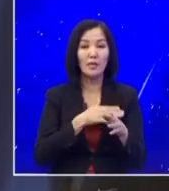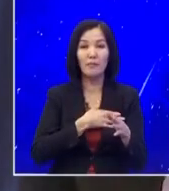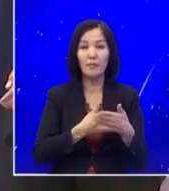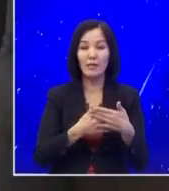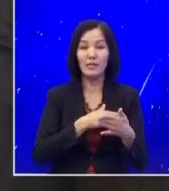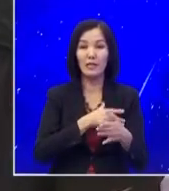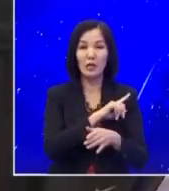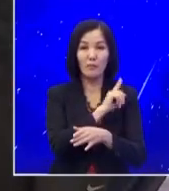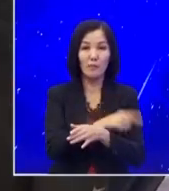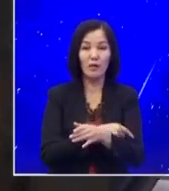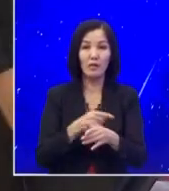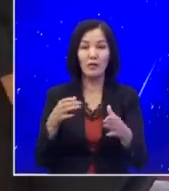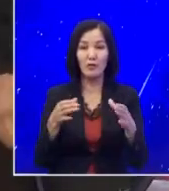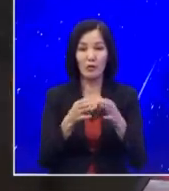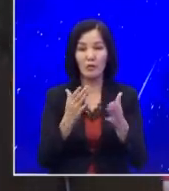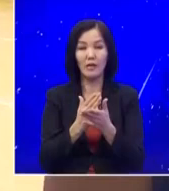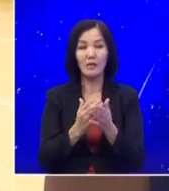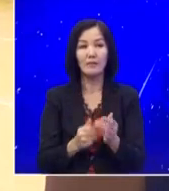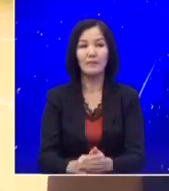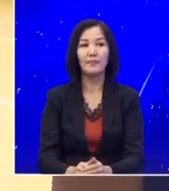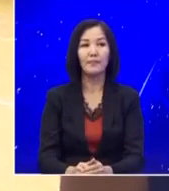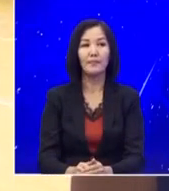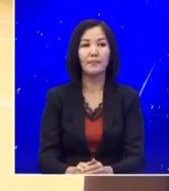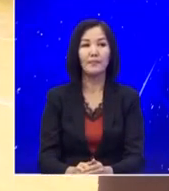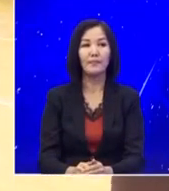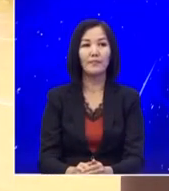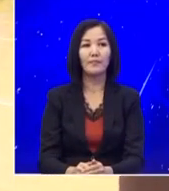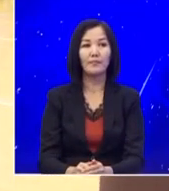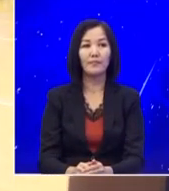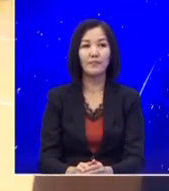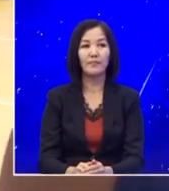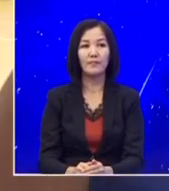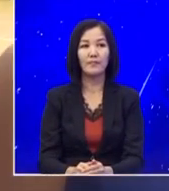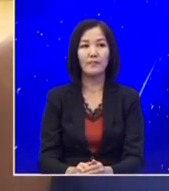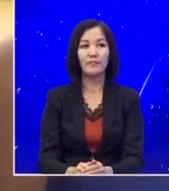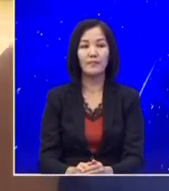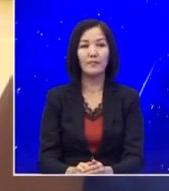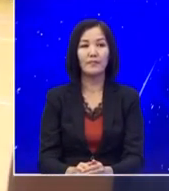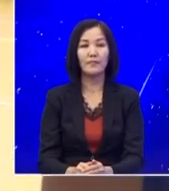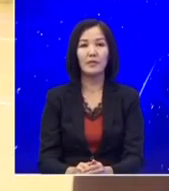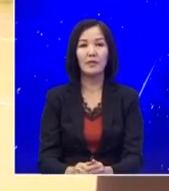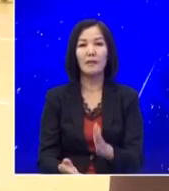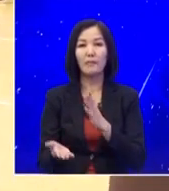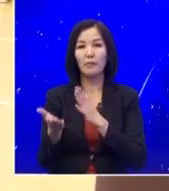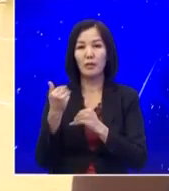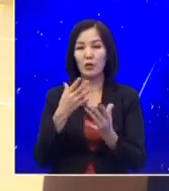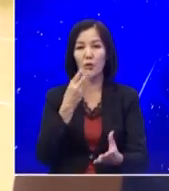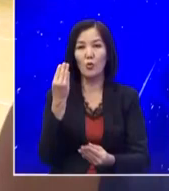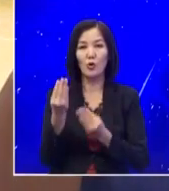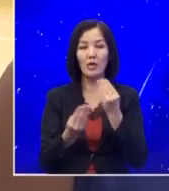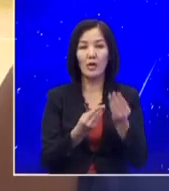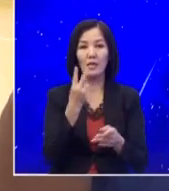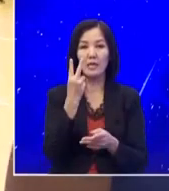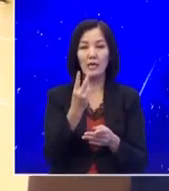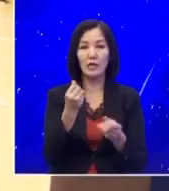Көпшілігі еліміздің жастар құрамасының сапында ойнайды. Прошлого состава у нас остались два игрока только. Былтырғы ойнаған құрамнан 2